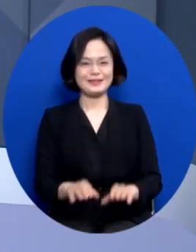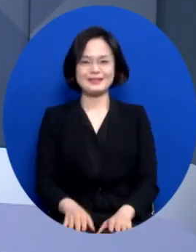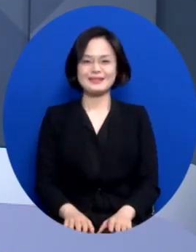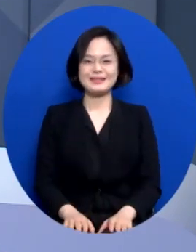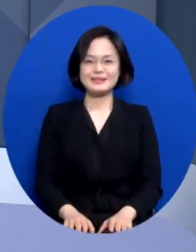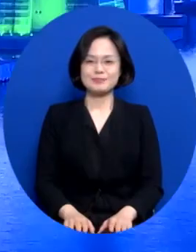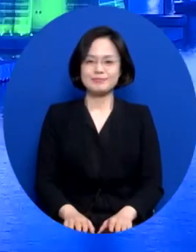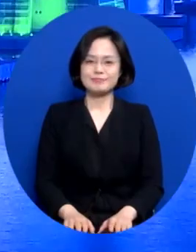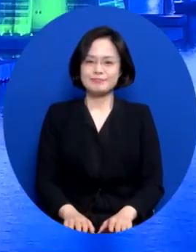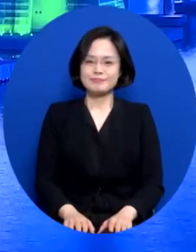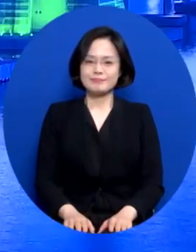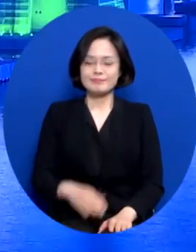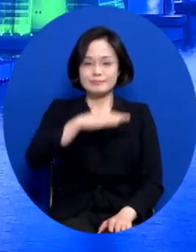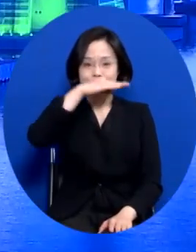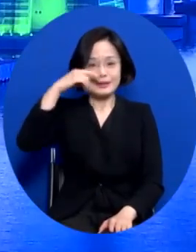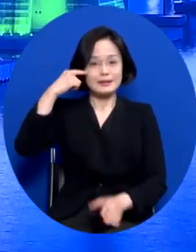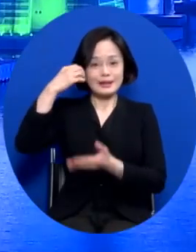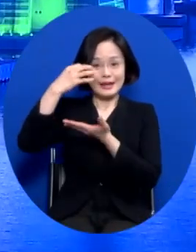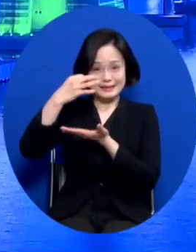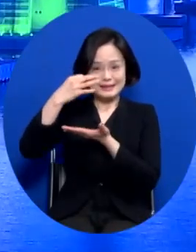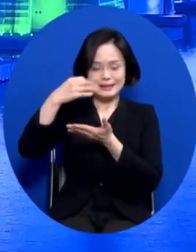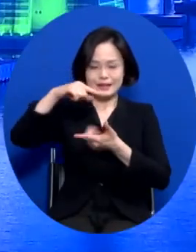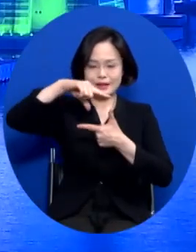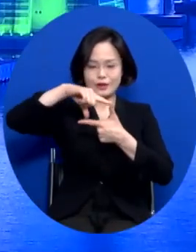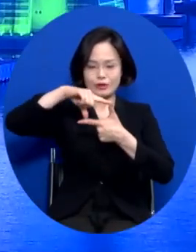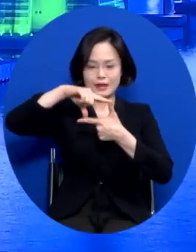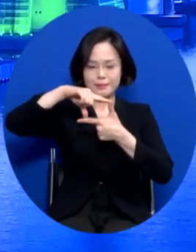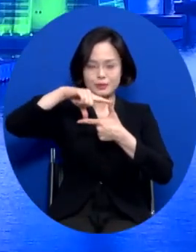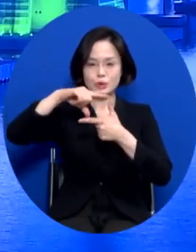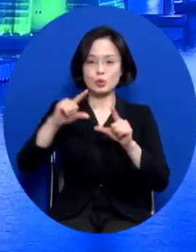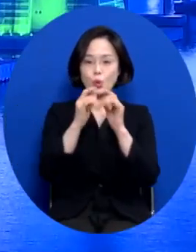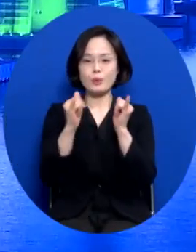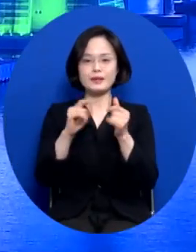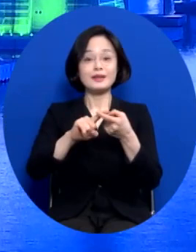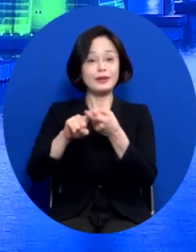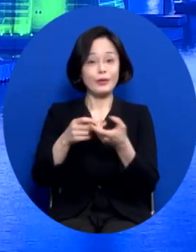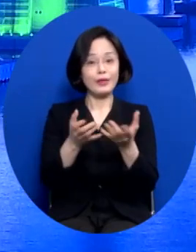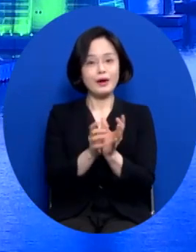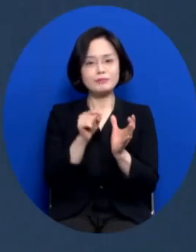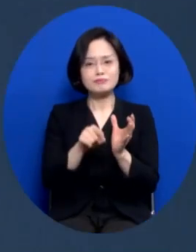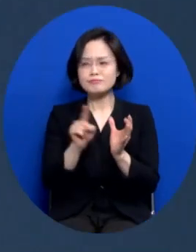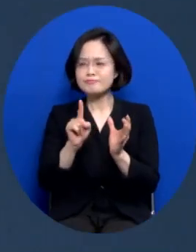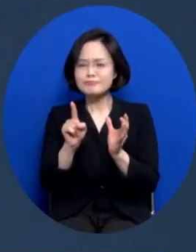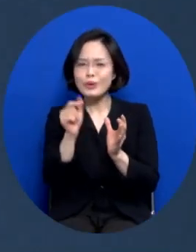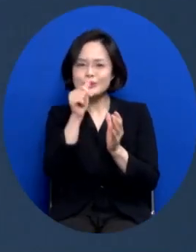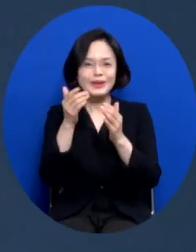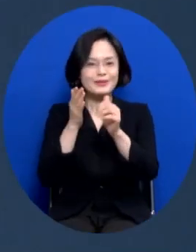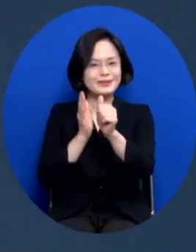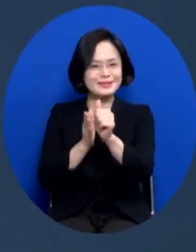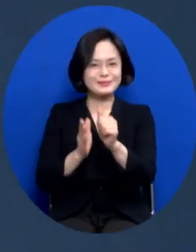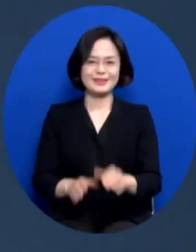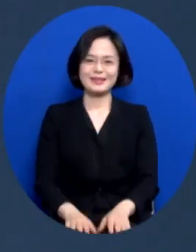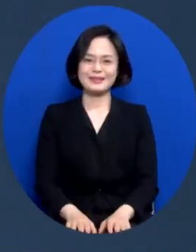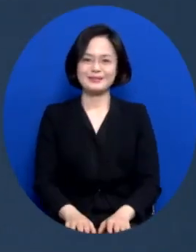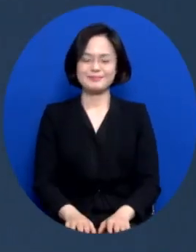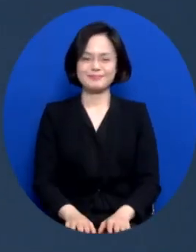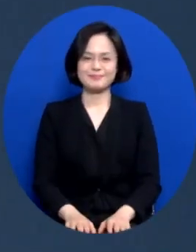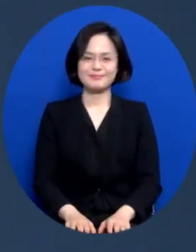목사님 먼저 바른 가치수 경남도민연합 모르시는 분들을 위해서 소개 부탁드리겠습니다 저희